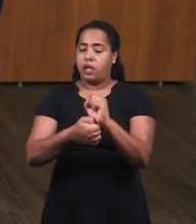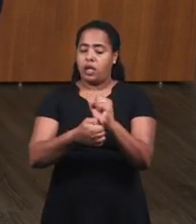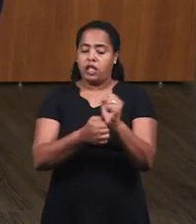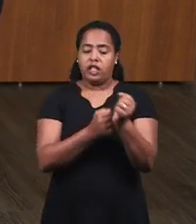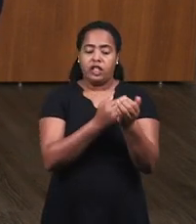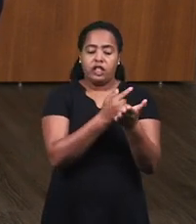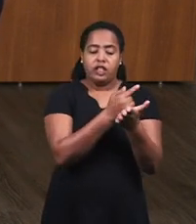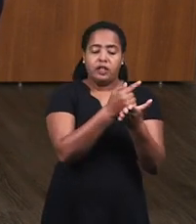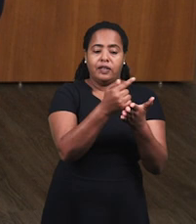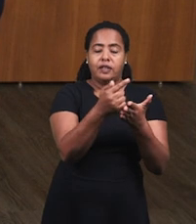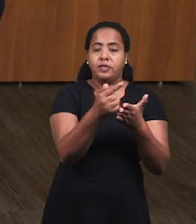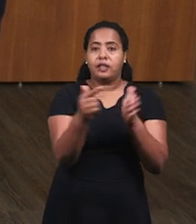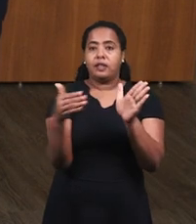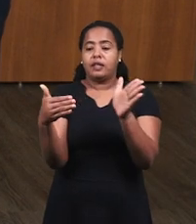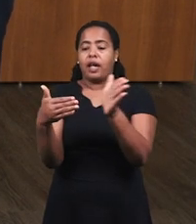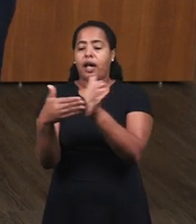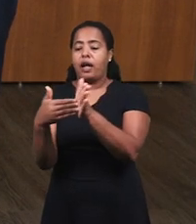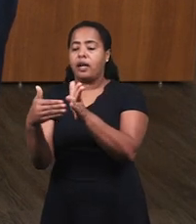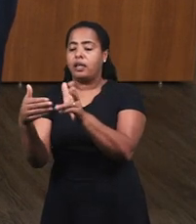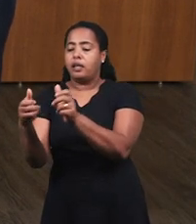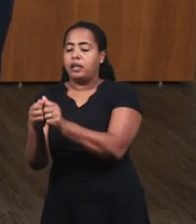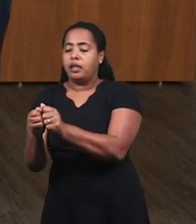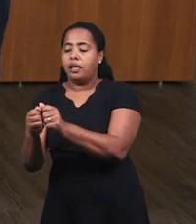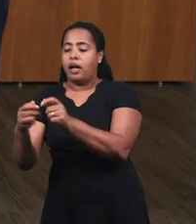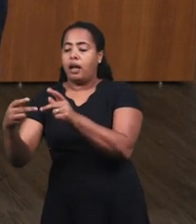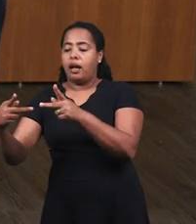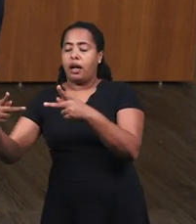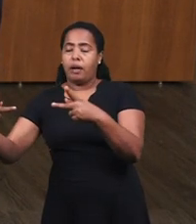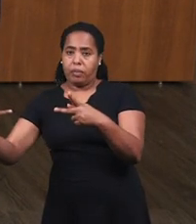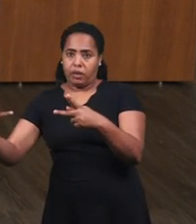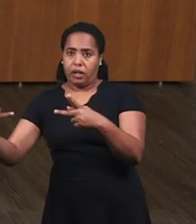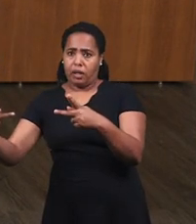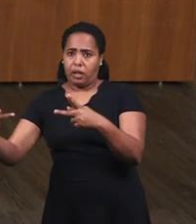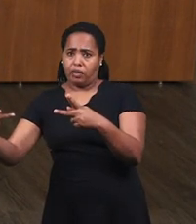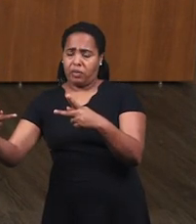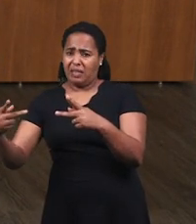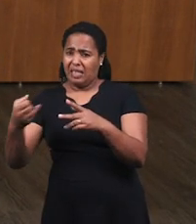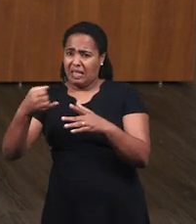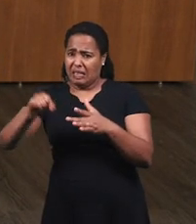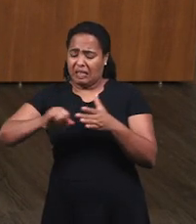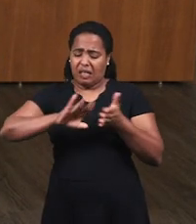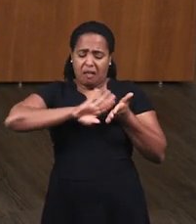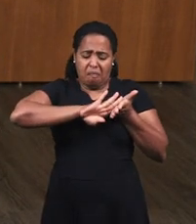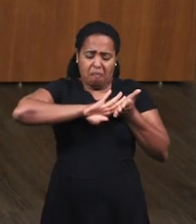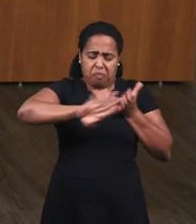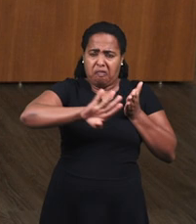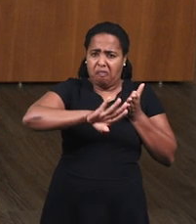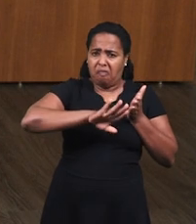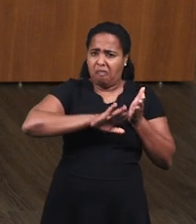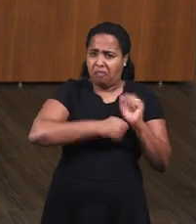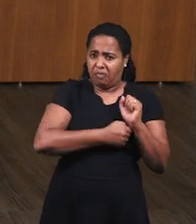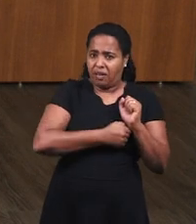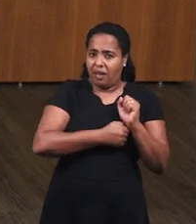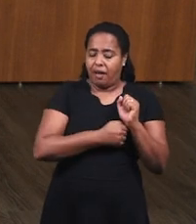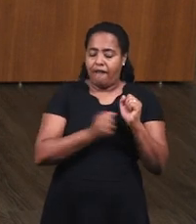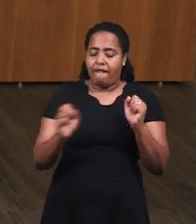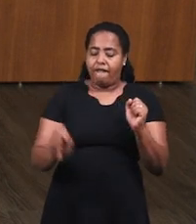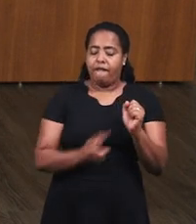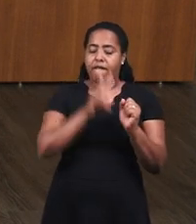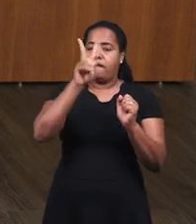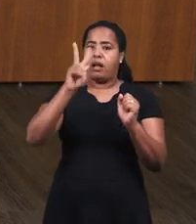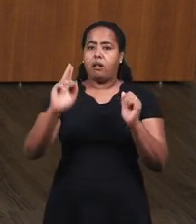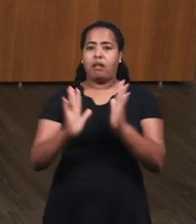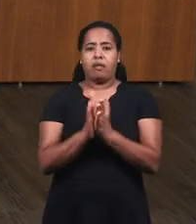тайна, которая от бытия до откровения проходит красной линией. Если